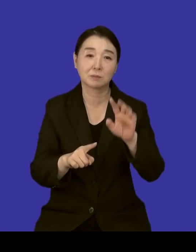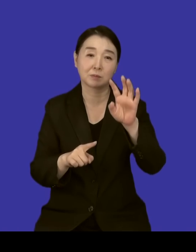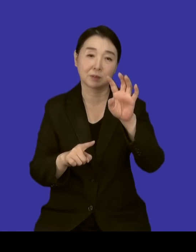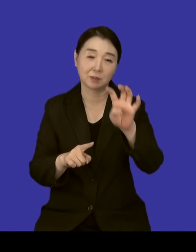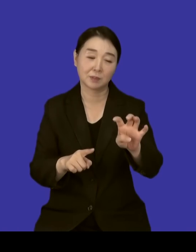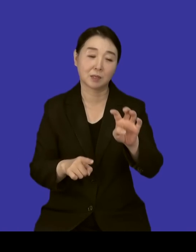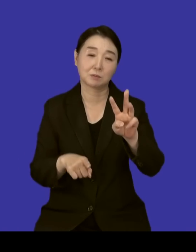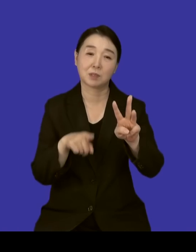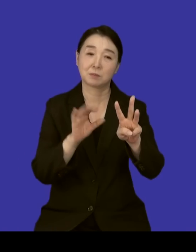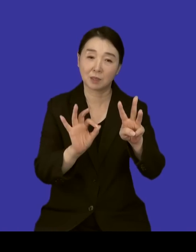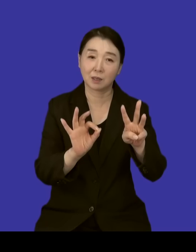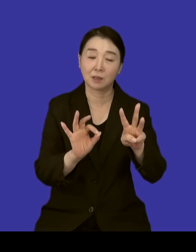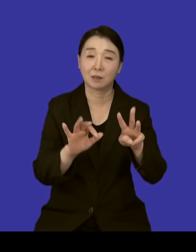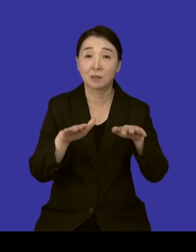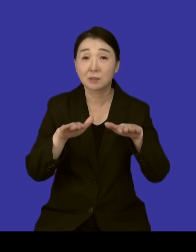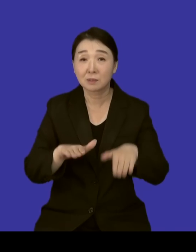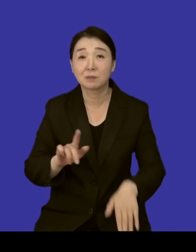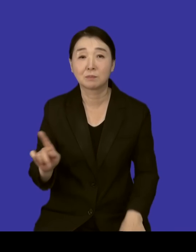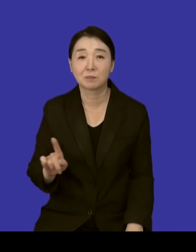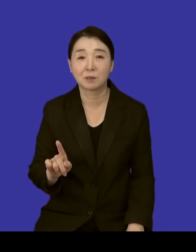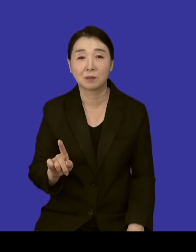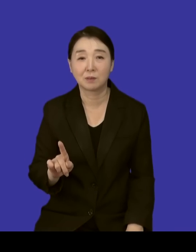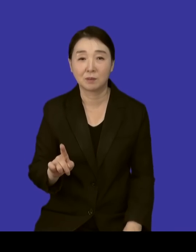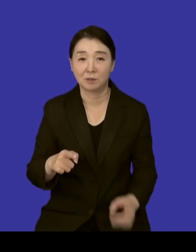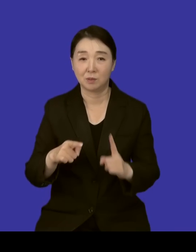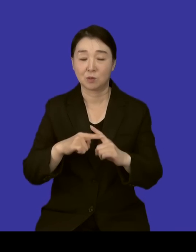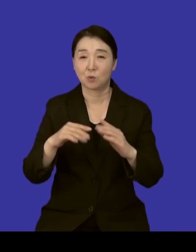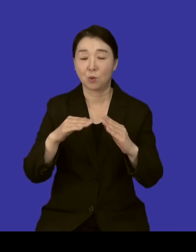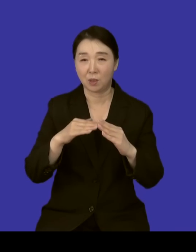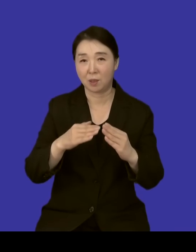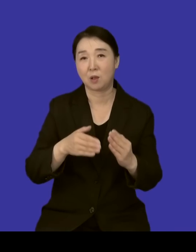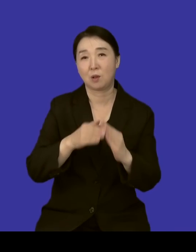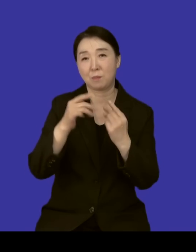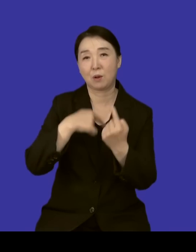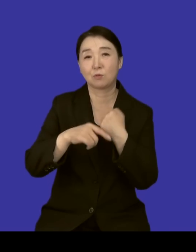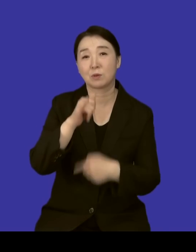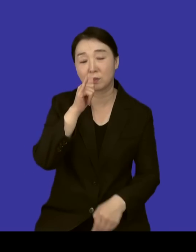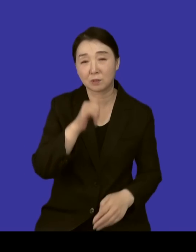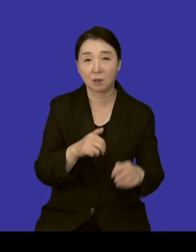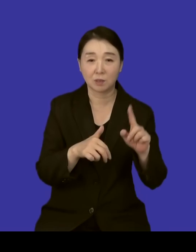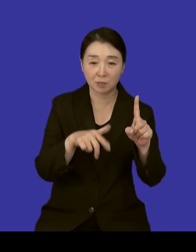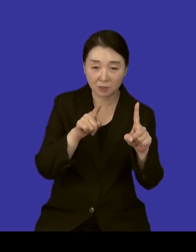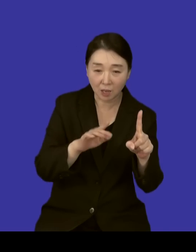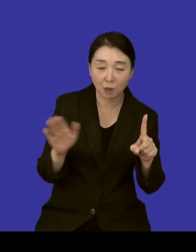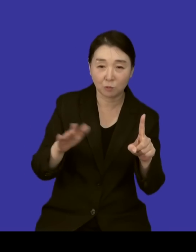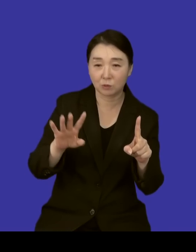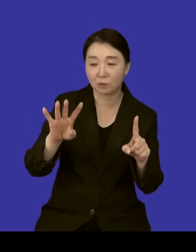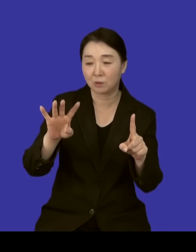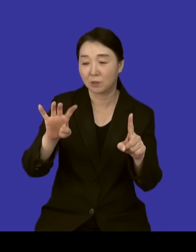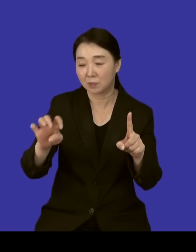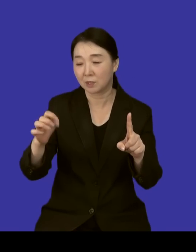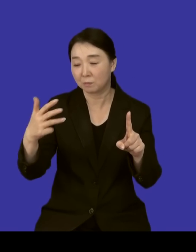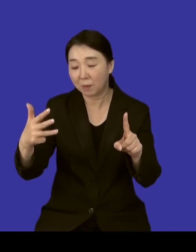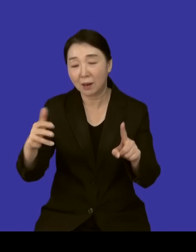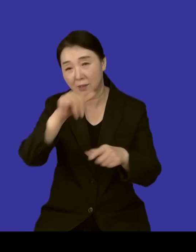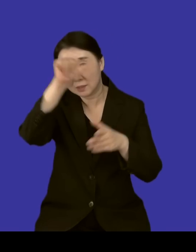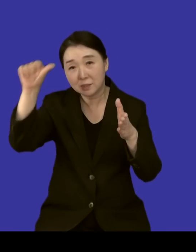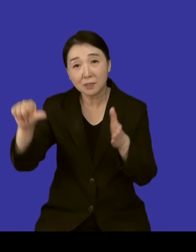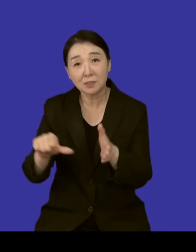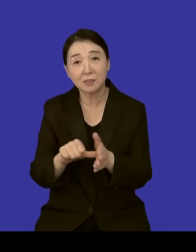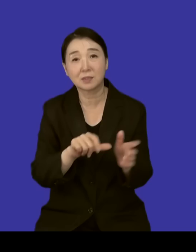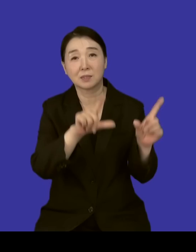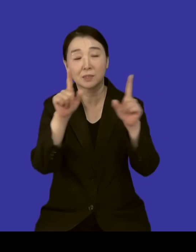43장이었고 그래서 지금은 이제 교회까지 하게 된 1장부터 48장까지 인생이 그대로